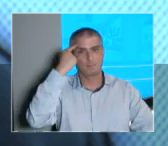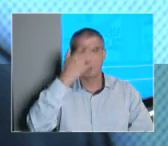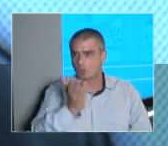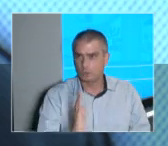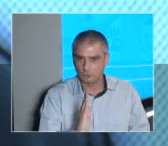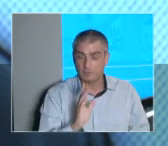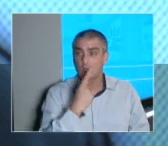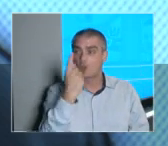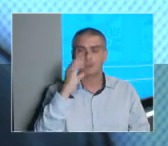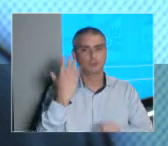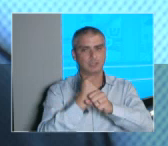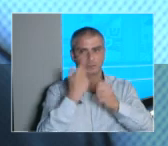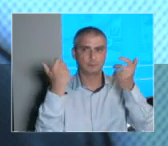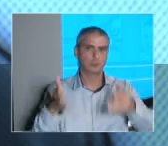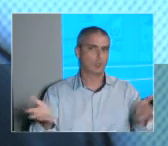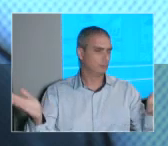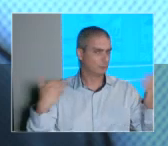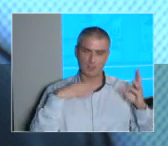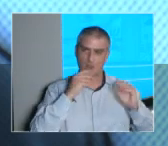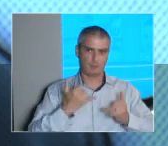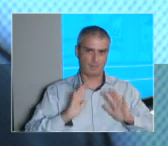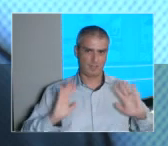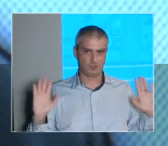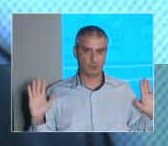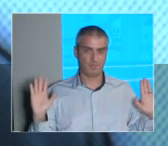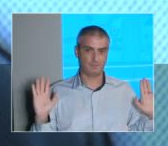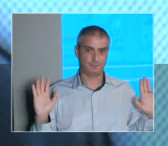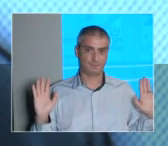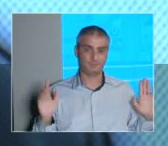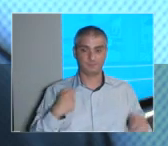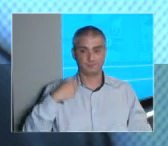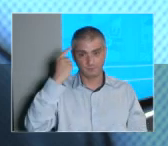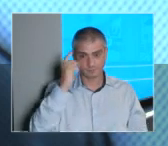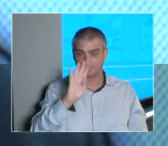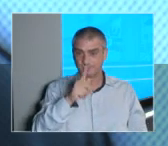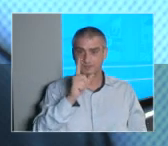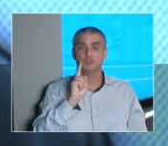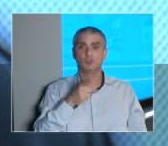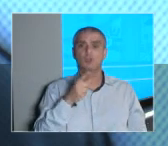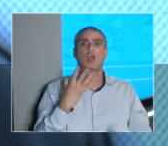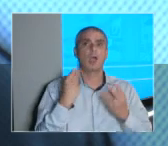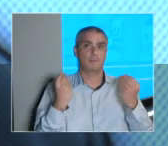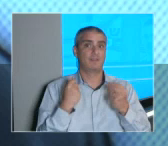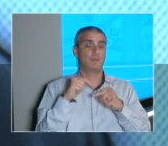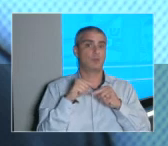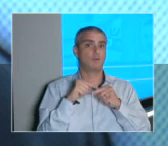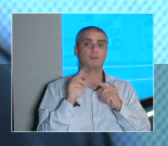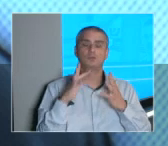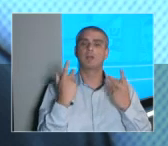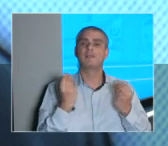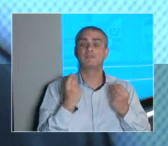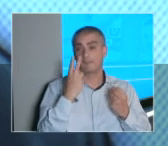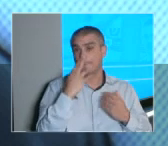עליהם. כל אחד יש הישגים, יש כישלונות. אני לא נכנס לזה עכשיו. אני חושב שנתניהו יש לו הרבה דברים חיוביים, יש לו כמה